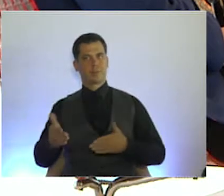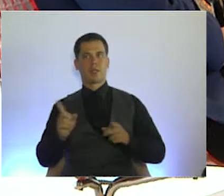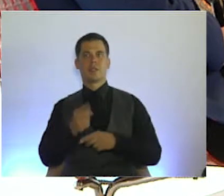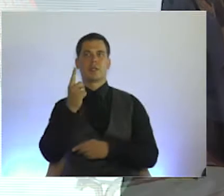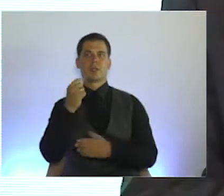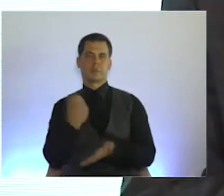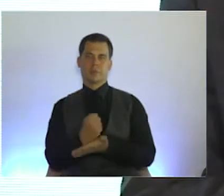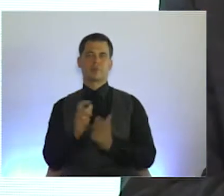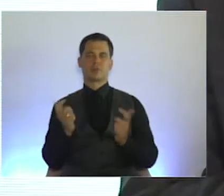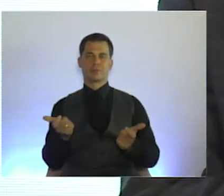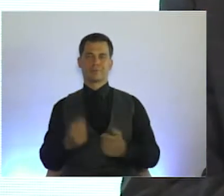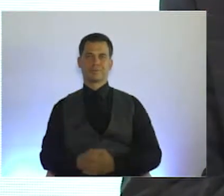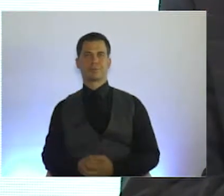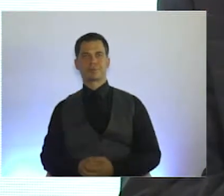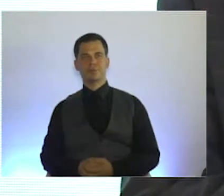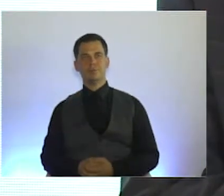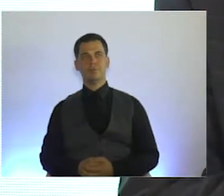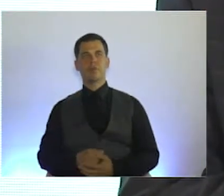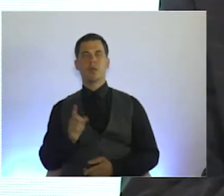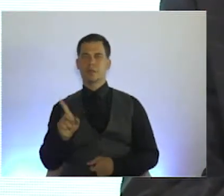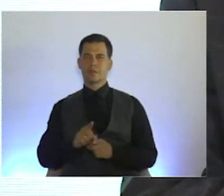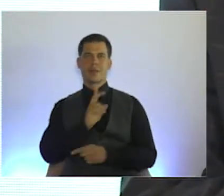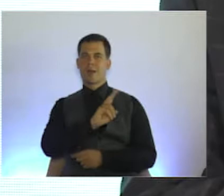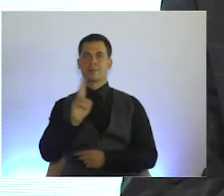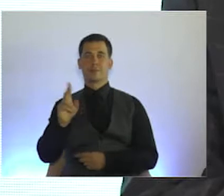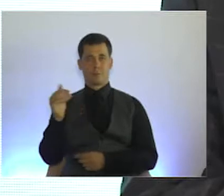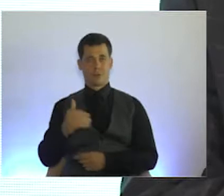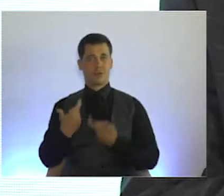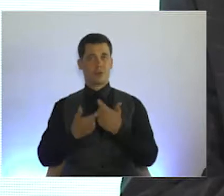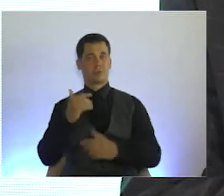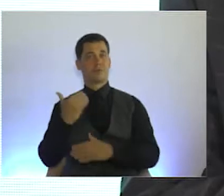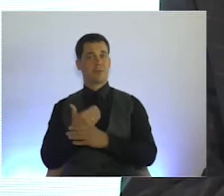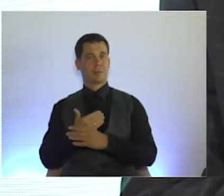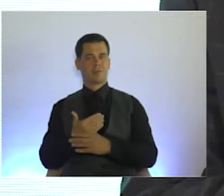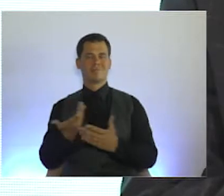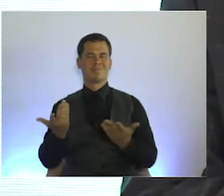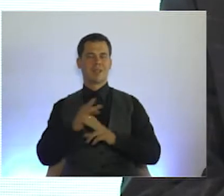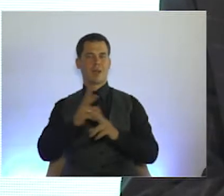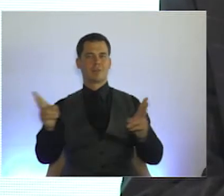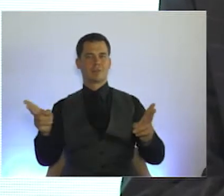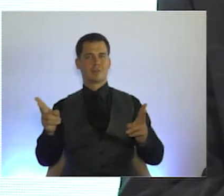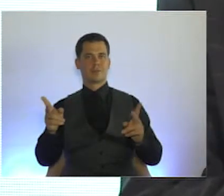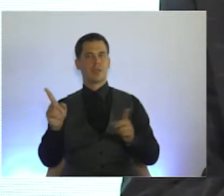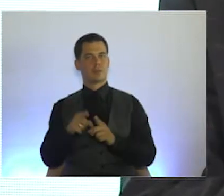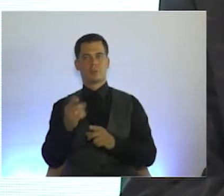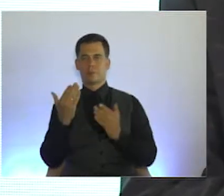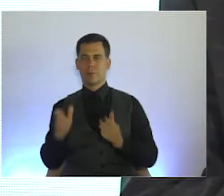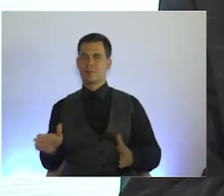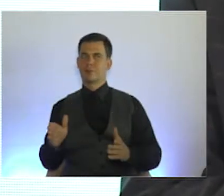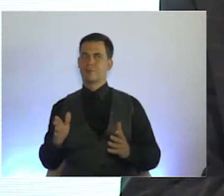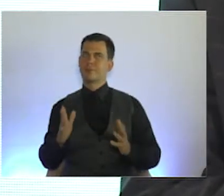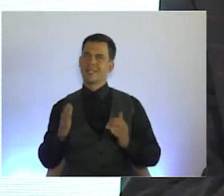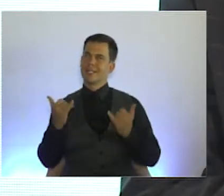istotny warunek, a mianowicie nie każdy może prowadzić działalność gospodarczą. Jest to naprawdę bardzo